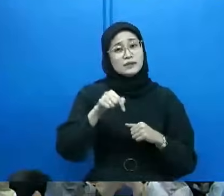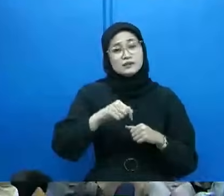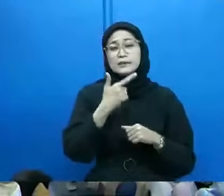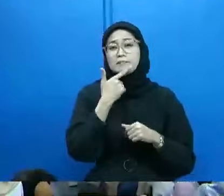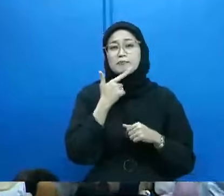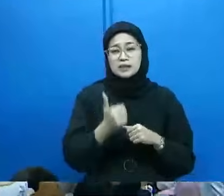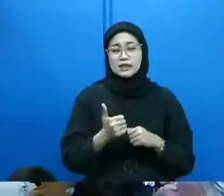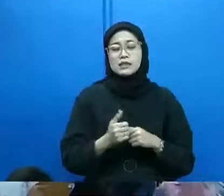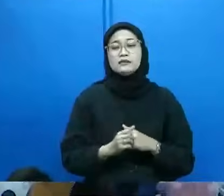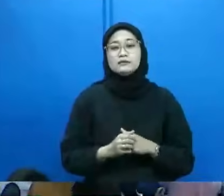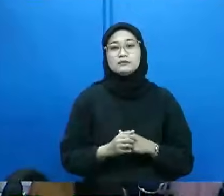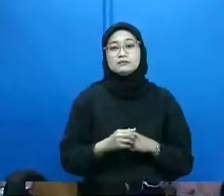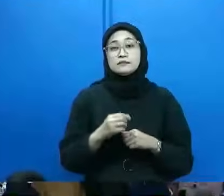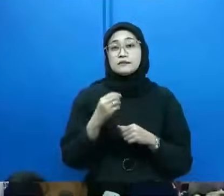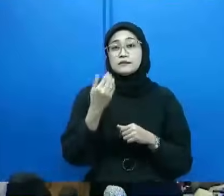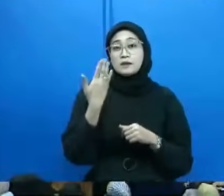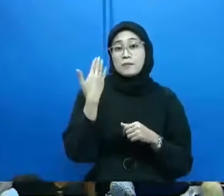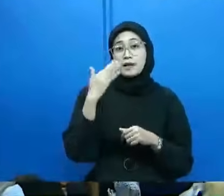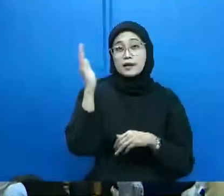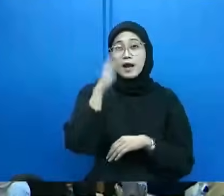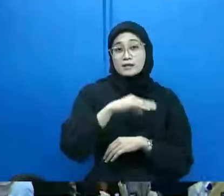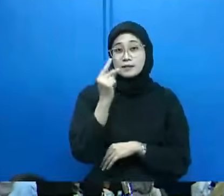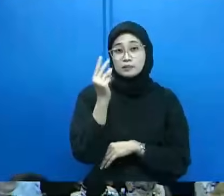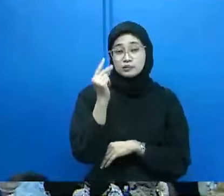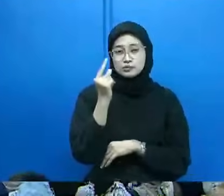Marin. Jadi ada perasaan